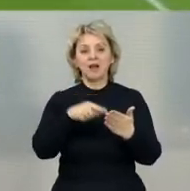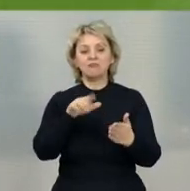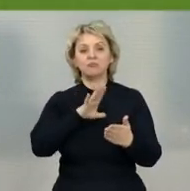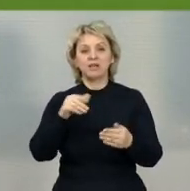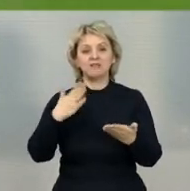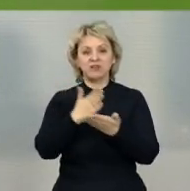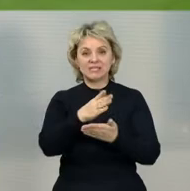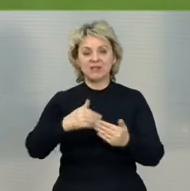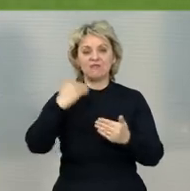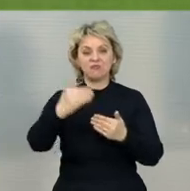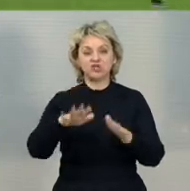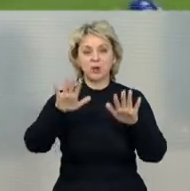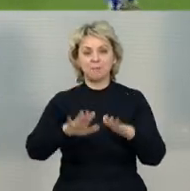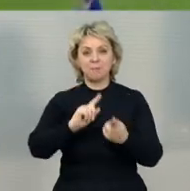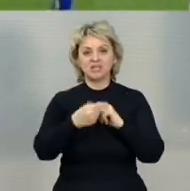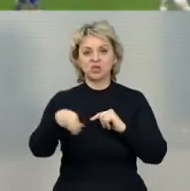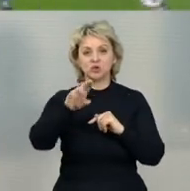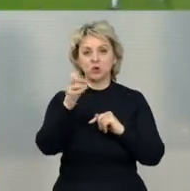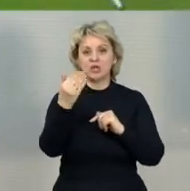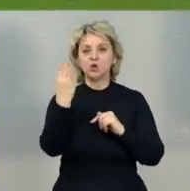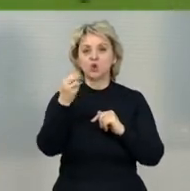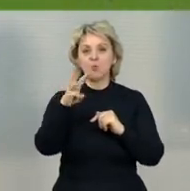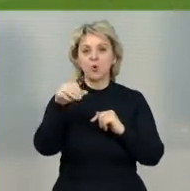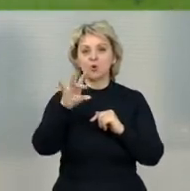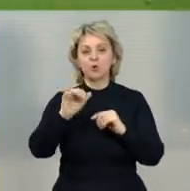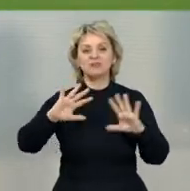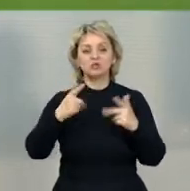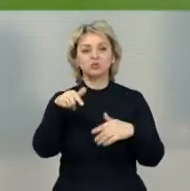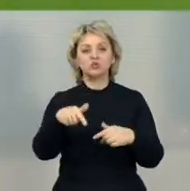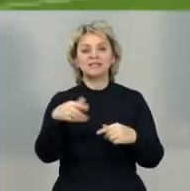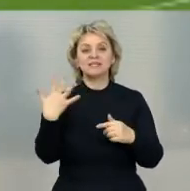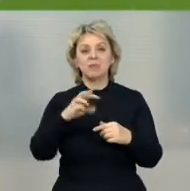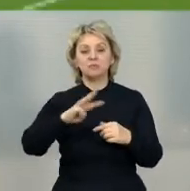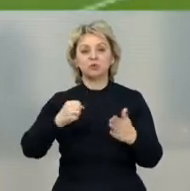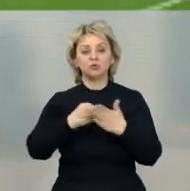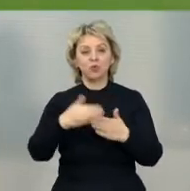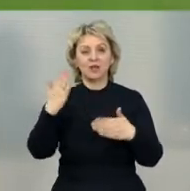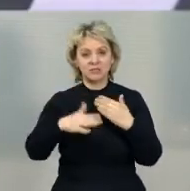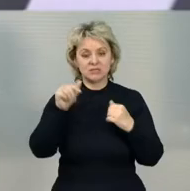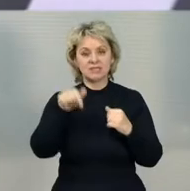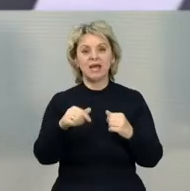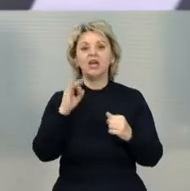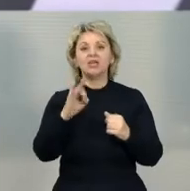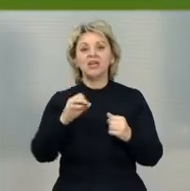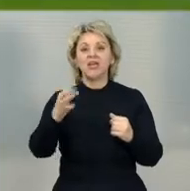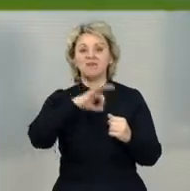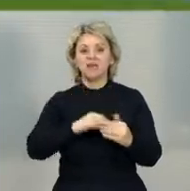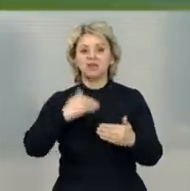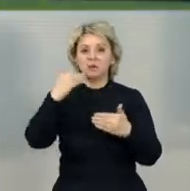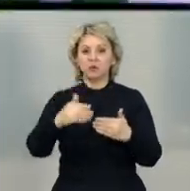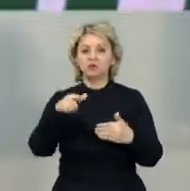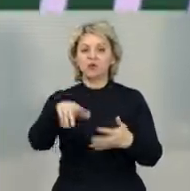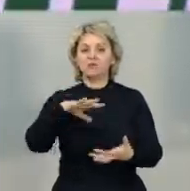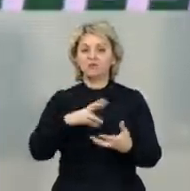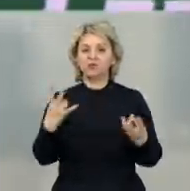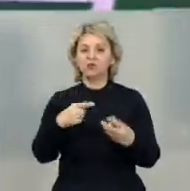лишь выстрел вышедшего места Дидюна Шумуродова. Случилось это уже за 5 минут до финального свистка. И эффектный прыжок голкипера,